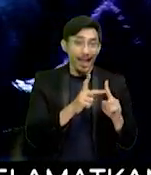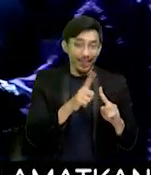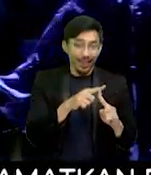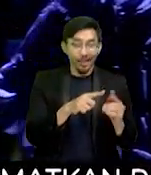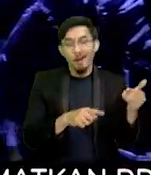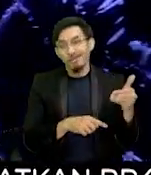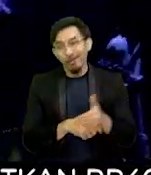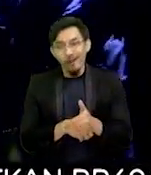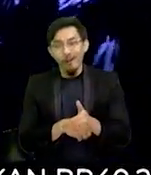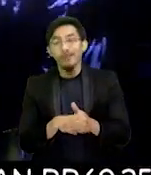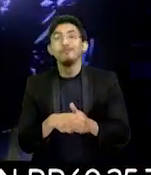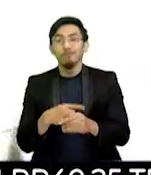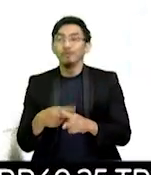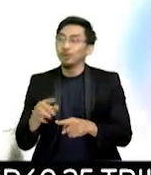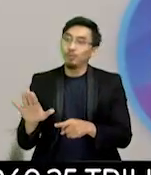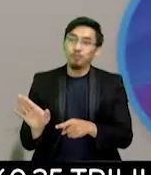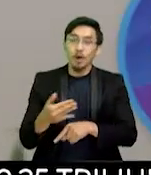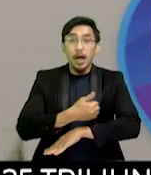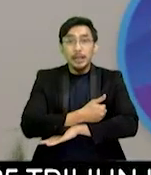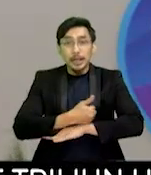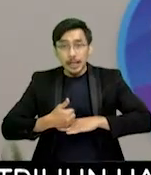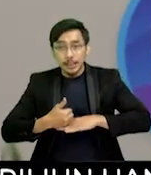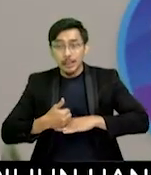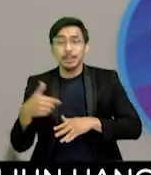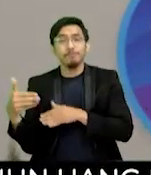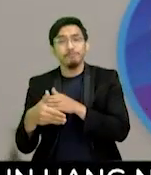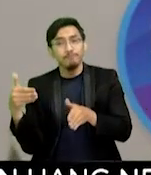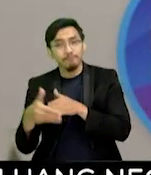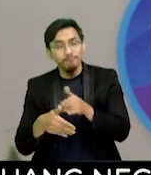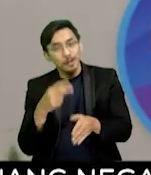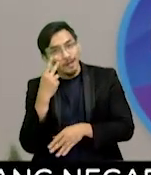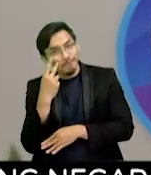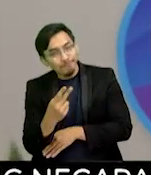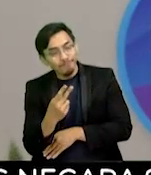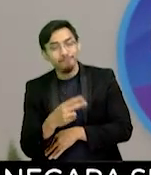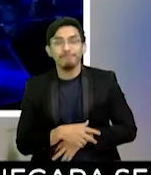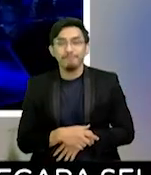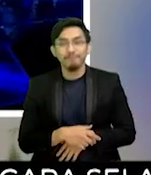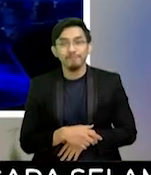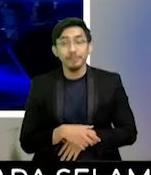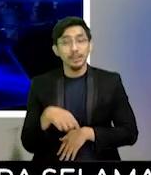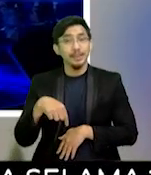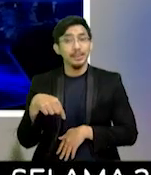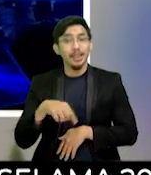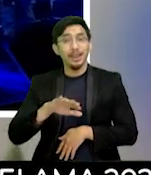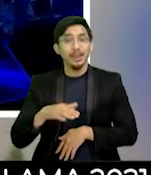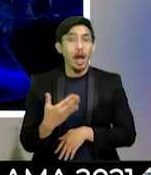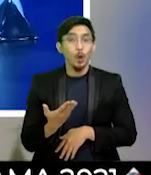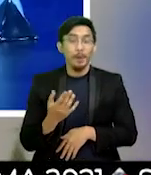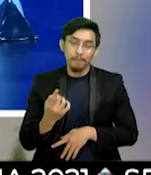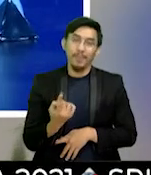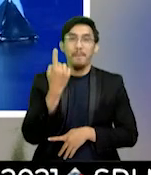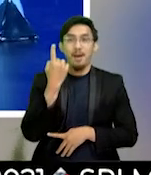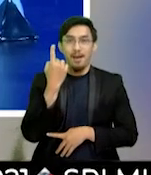serta seluruh jajaran direksi MNC Group. Sini sebetulnya pertama kali kita bikin. Okay. Ini untuk tahun pertama, dan di tahun pertama ini memang kita bekerjasama dengan